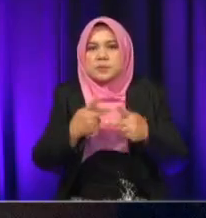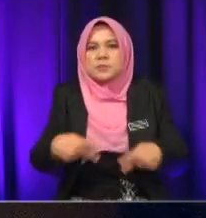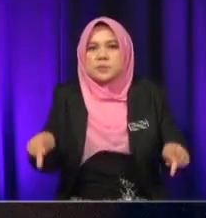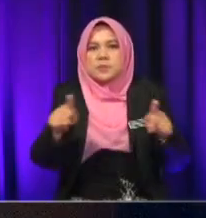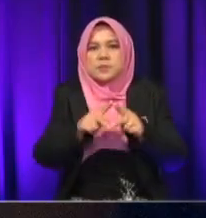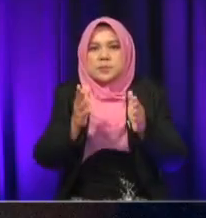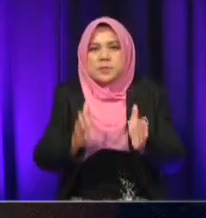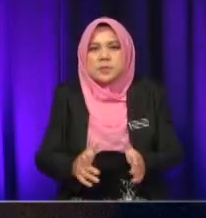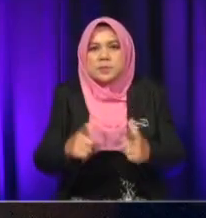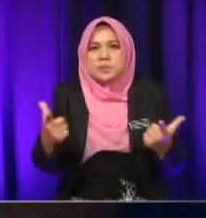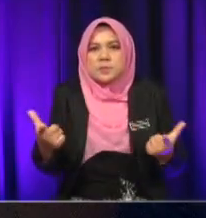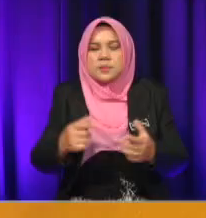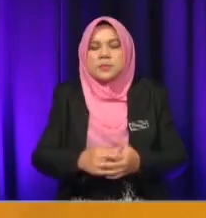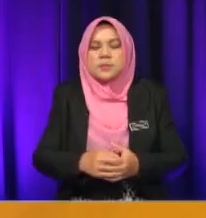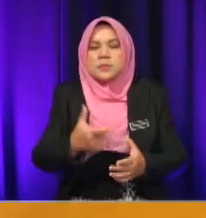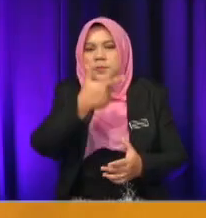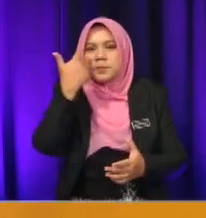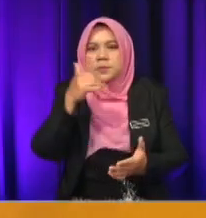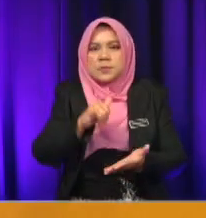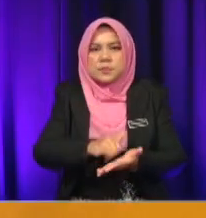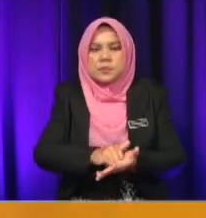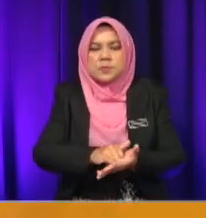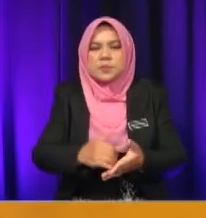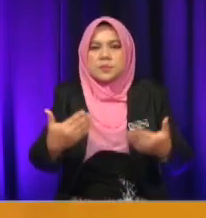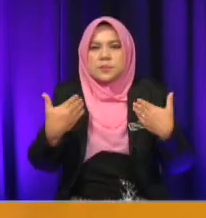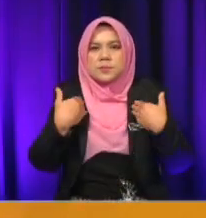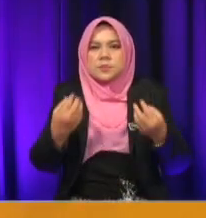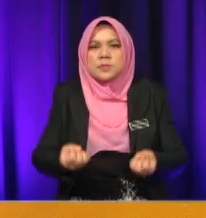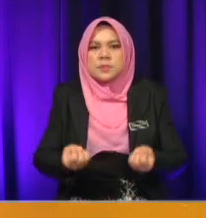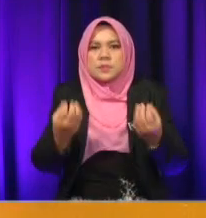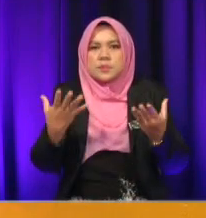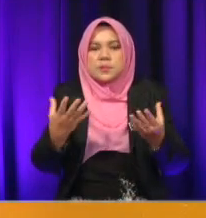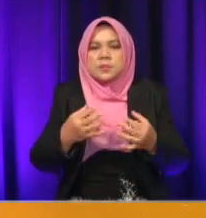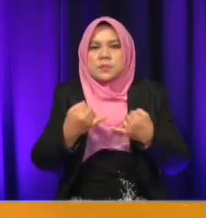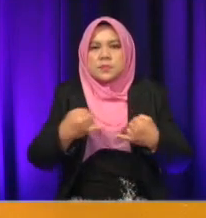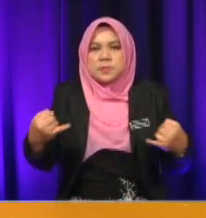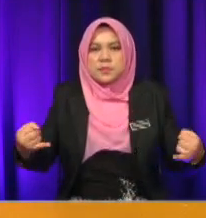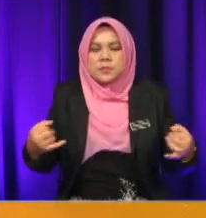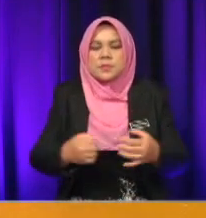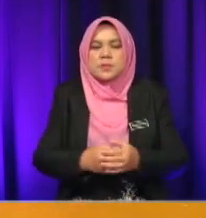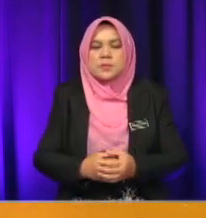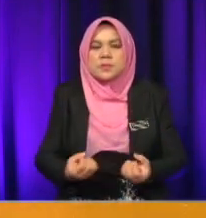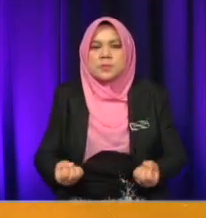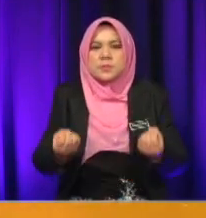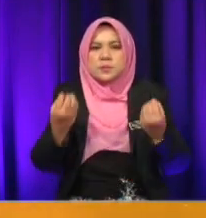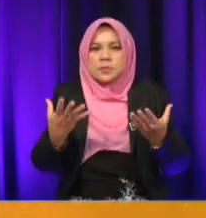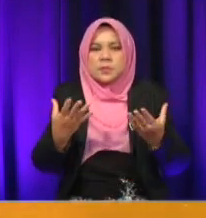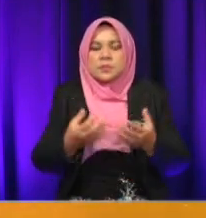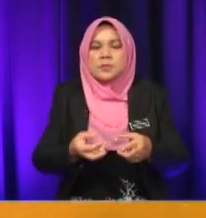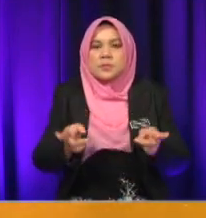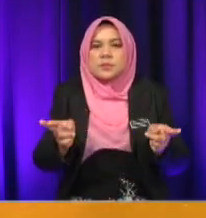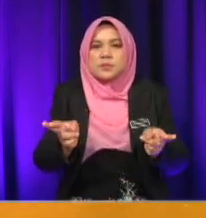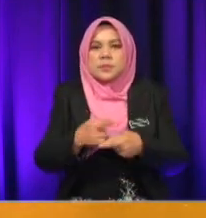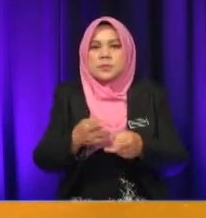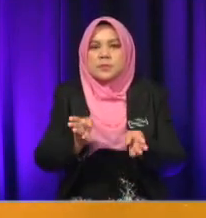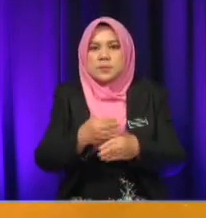orang lain. Ya. Ha, sebab itulah produk tu ada macam-macam jenis, macam-macam rupa dan reka